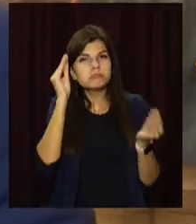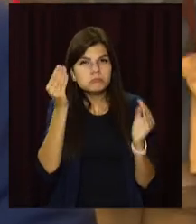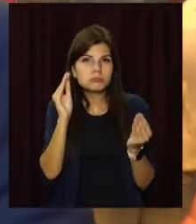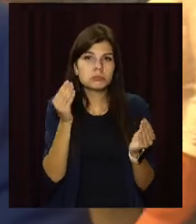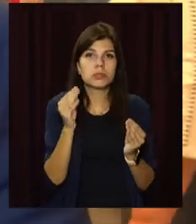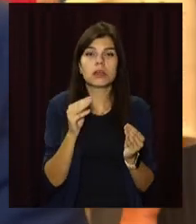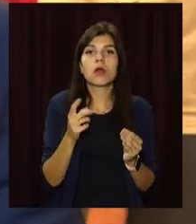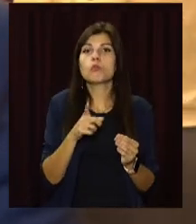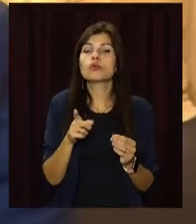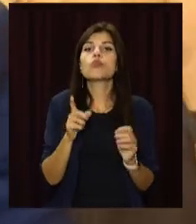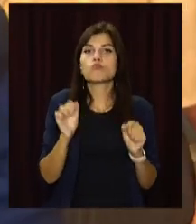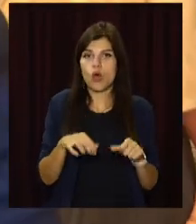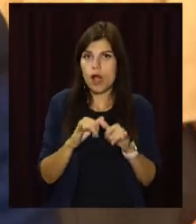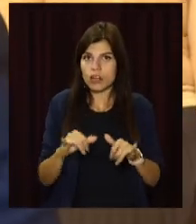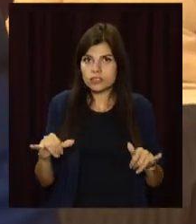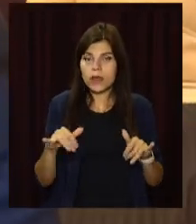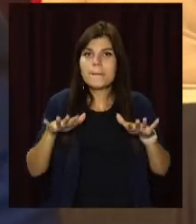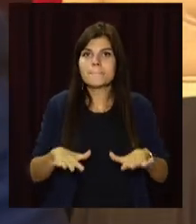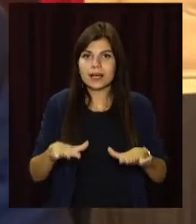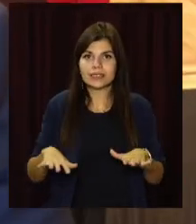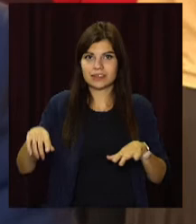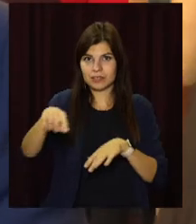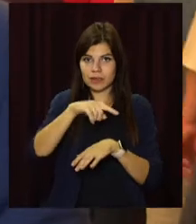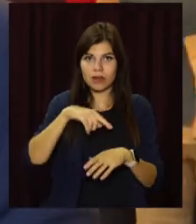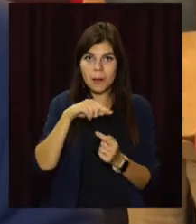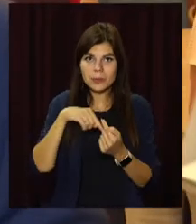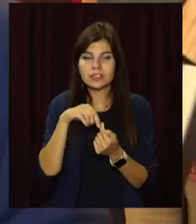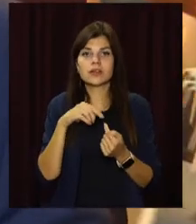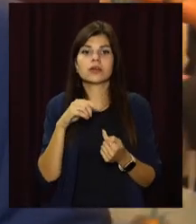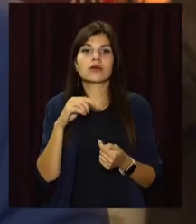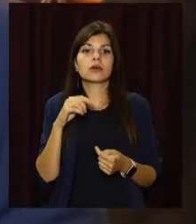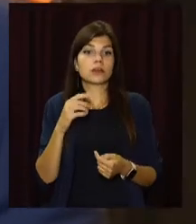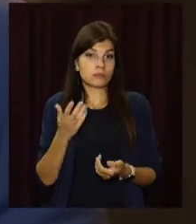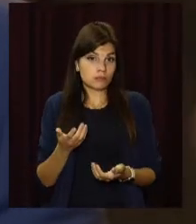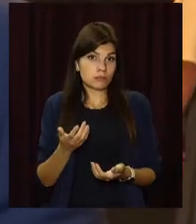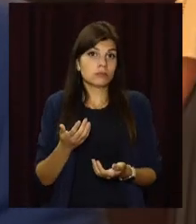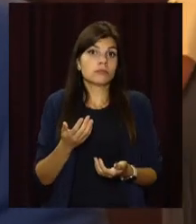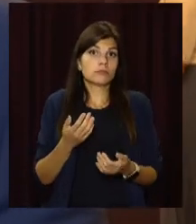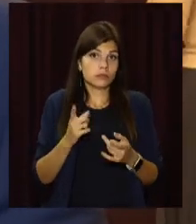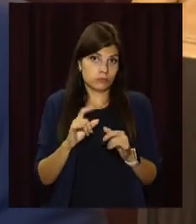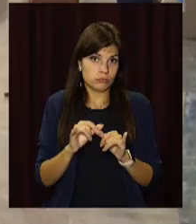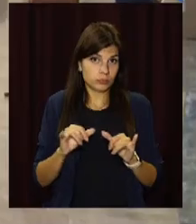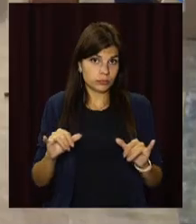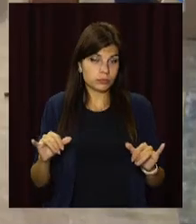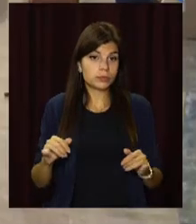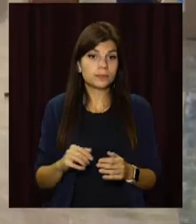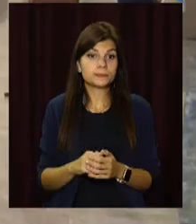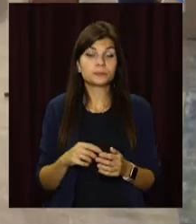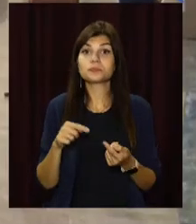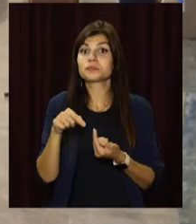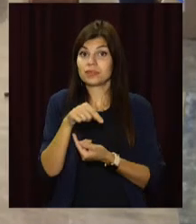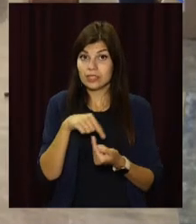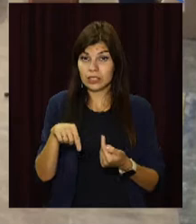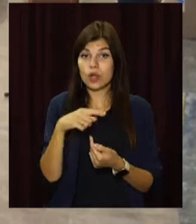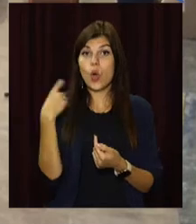сприяє розвитку і місцевих громад, і, я вважаю, йде на користь всьому бізнесу. Бізнес,